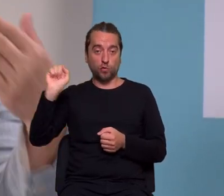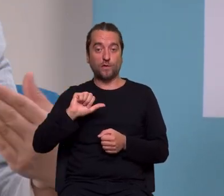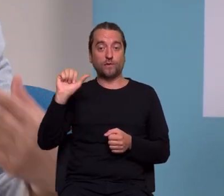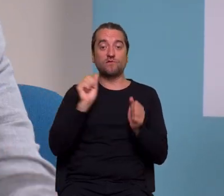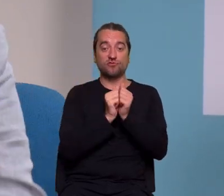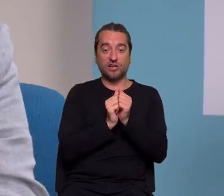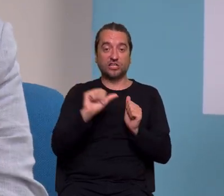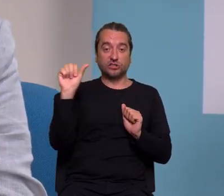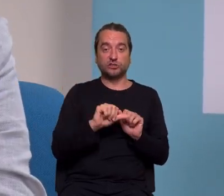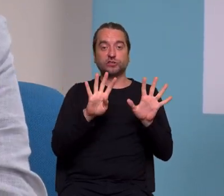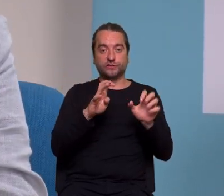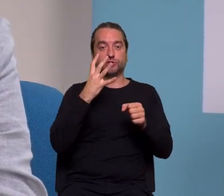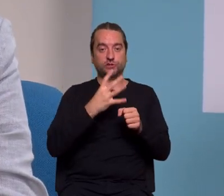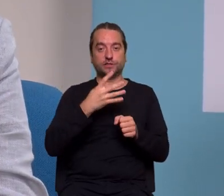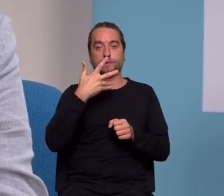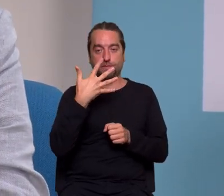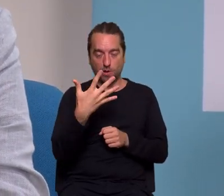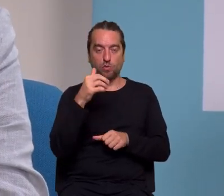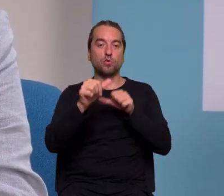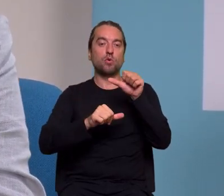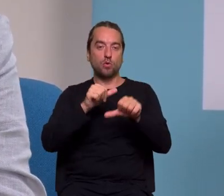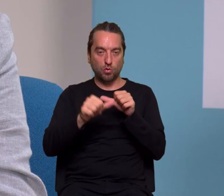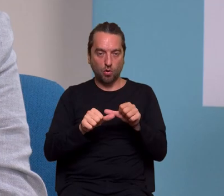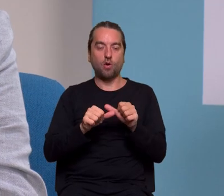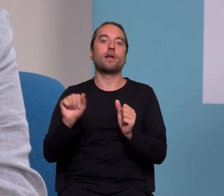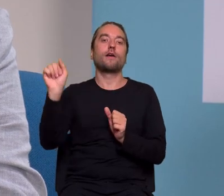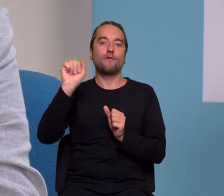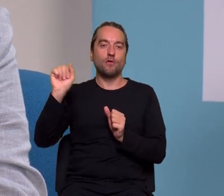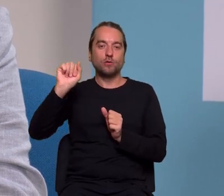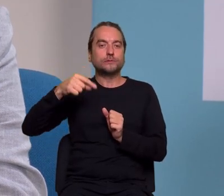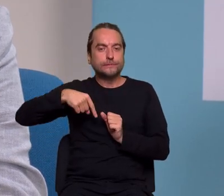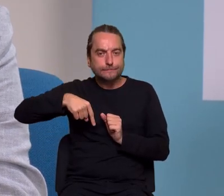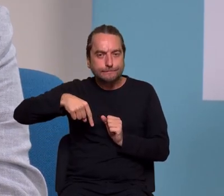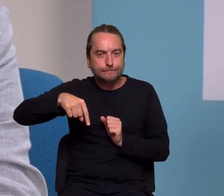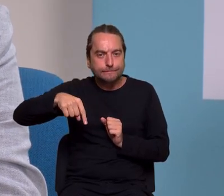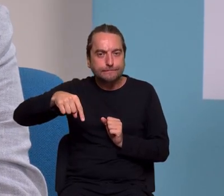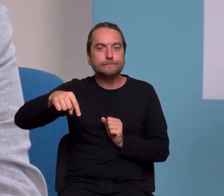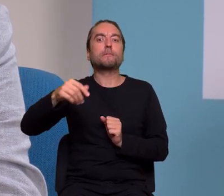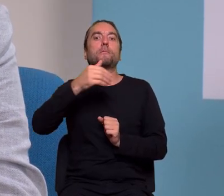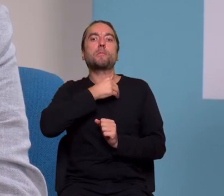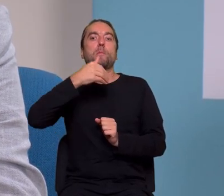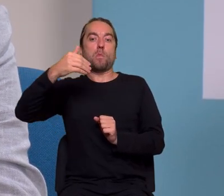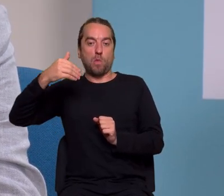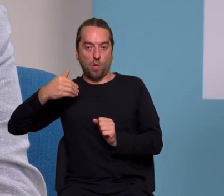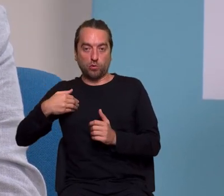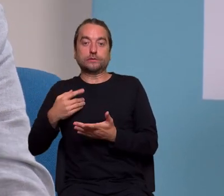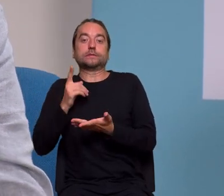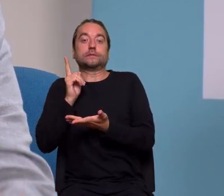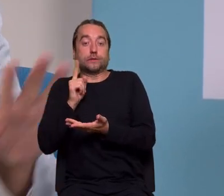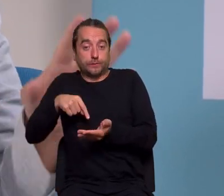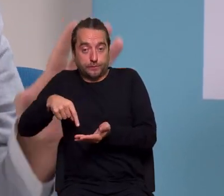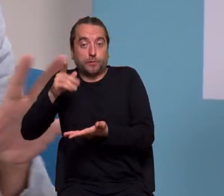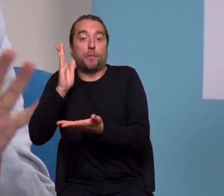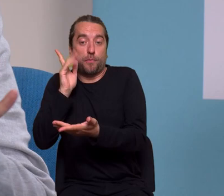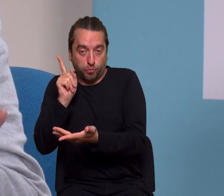czyli w momencie, kiedy Wrocław dopiero stawał się Polski, prezydent